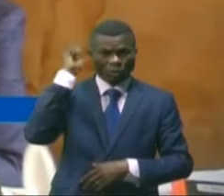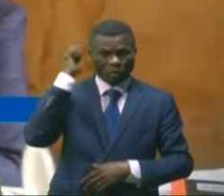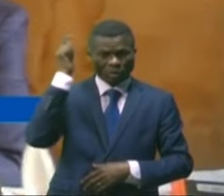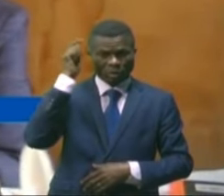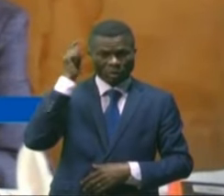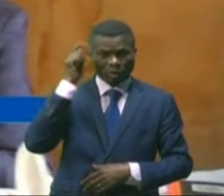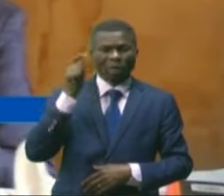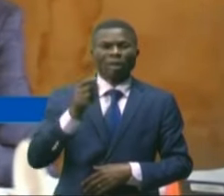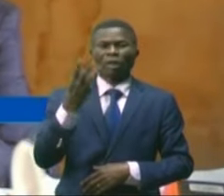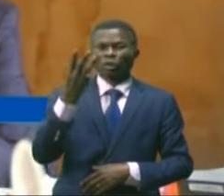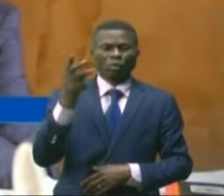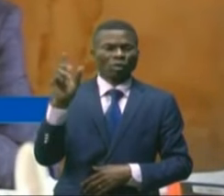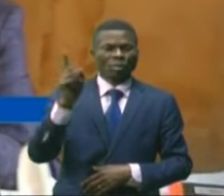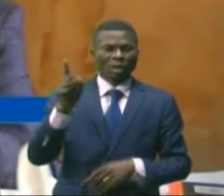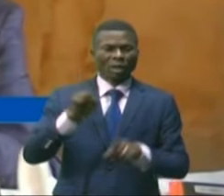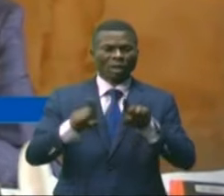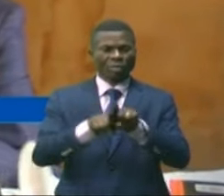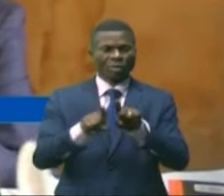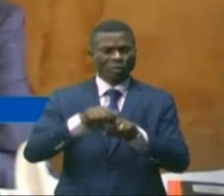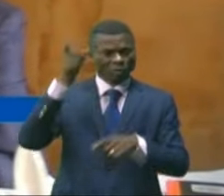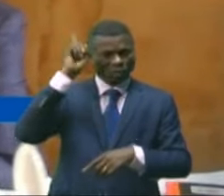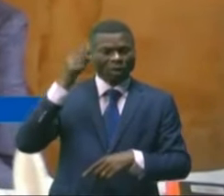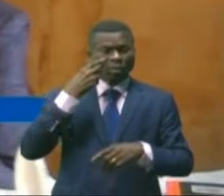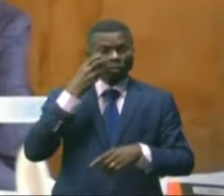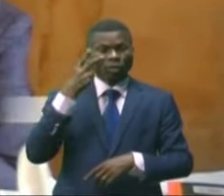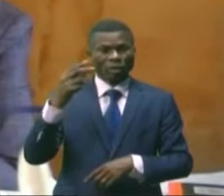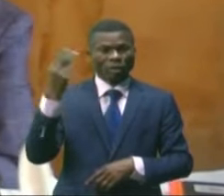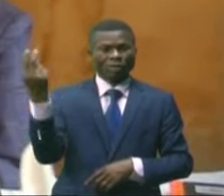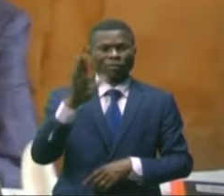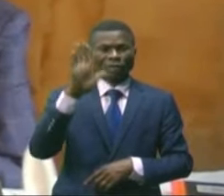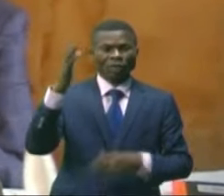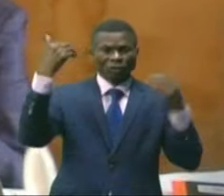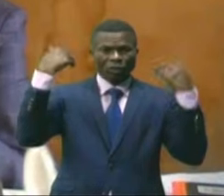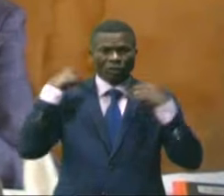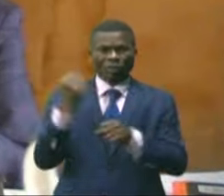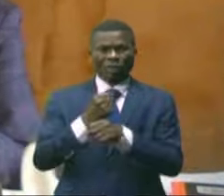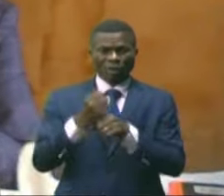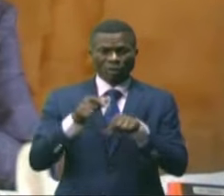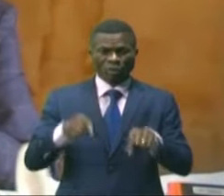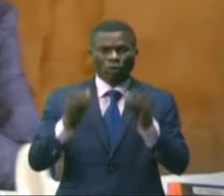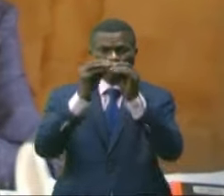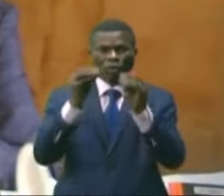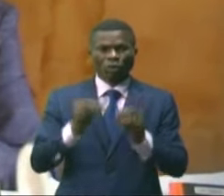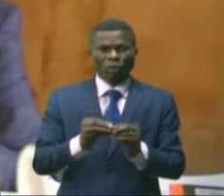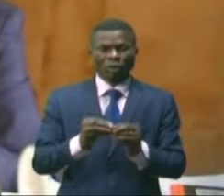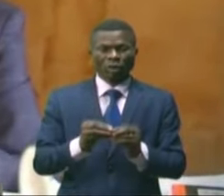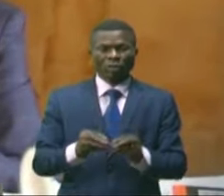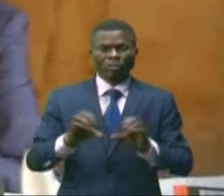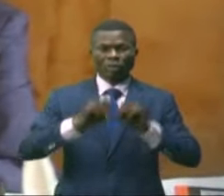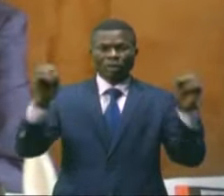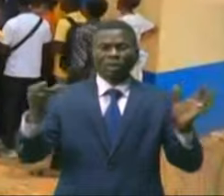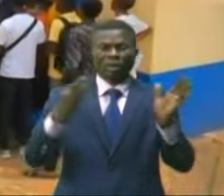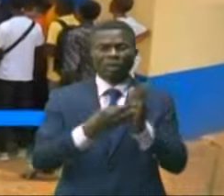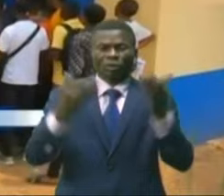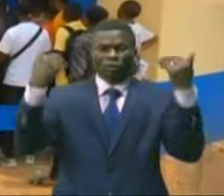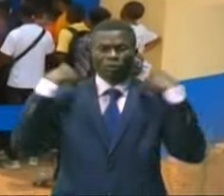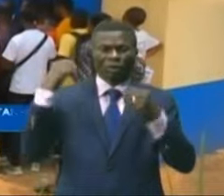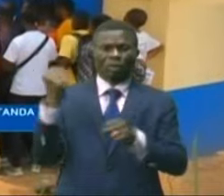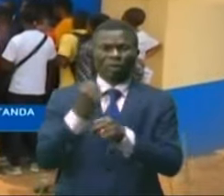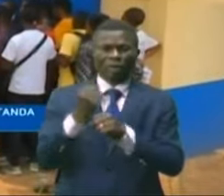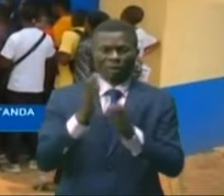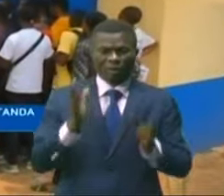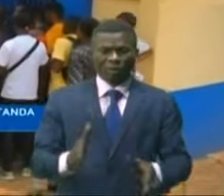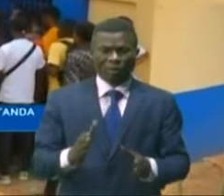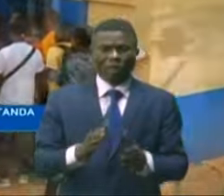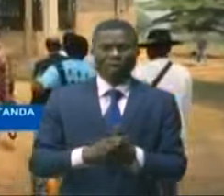à la place des trois que j'avais trouvés. J'avais trouvé 25 chefs de travaux. Aujourd'hui, nous sommes 58 chefs de travaux. Notons que cette